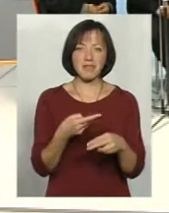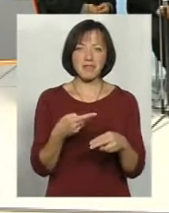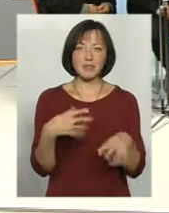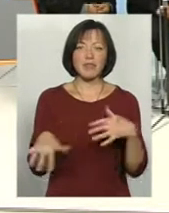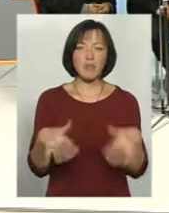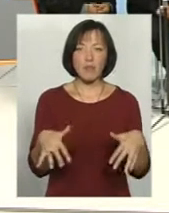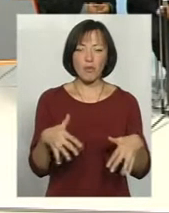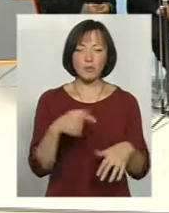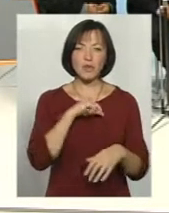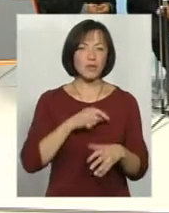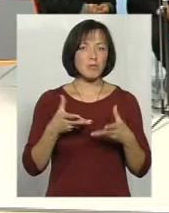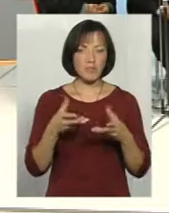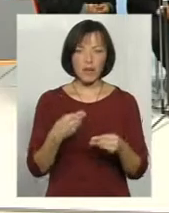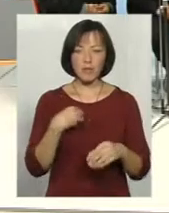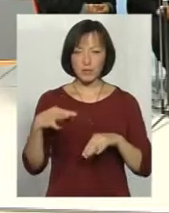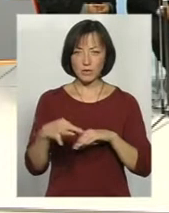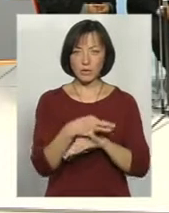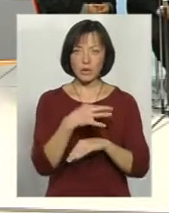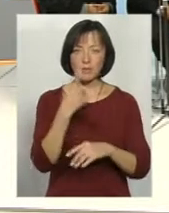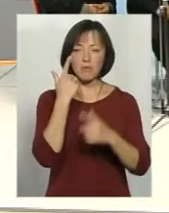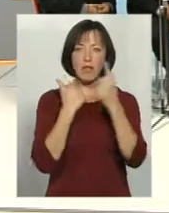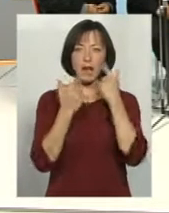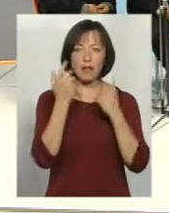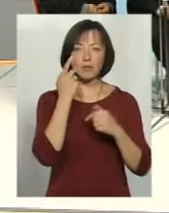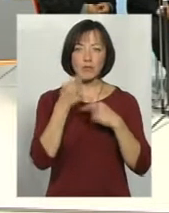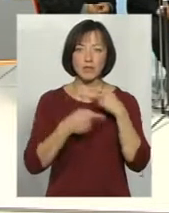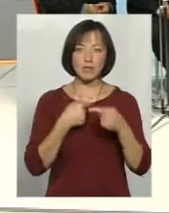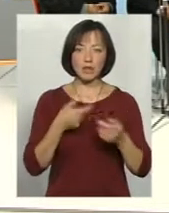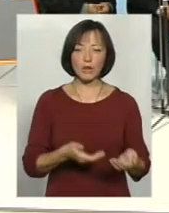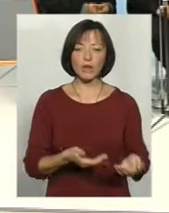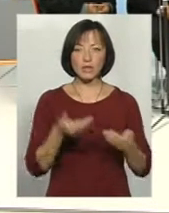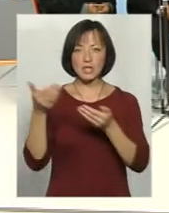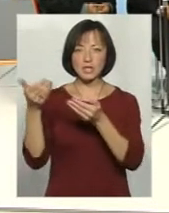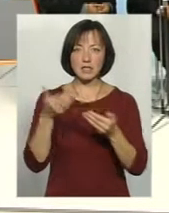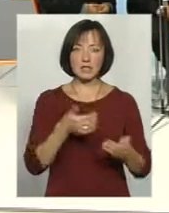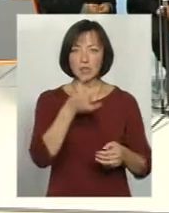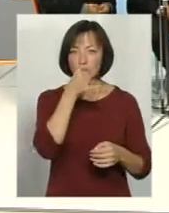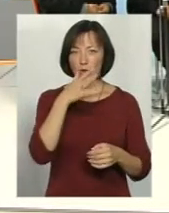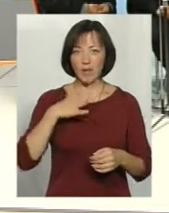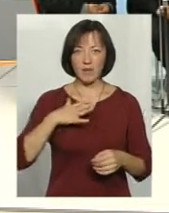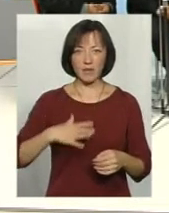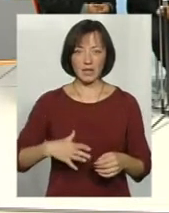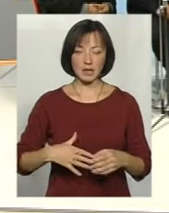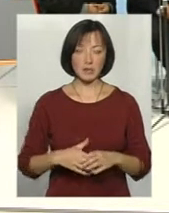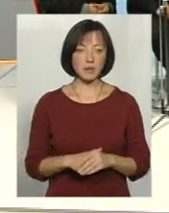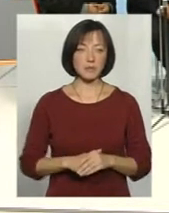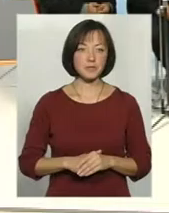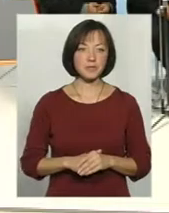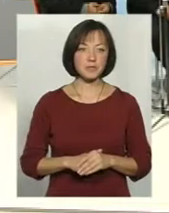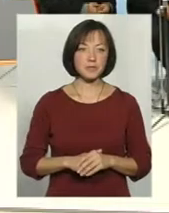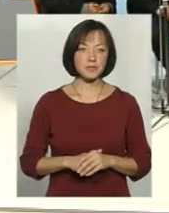психологічно впливає. Я по своїй дружині, вона плакала постійно, коли її носили. Вона не могла цього перенести. Так